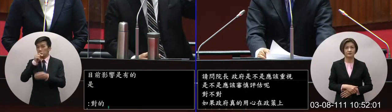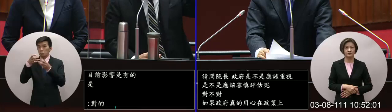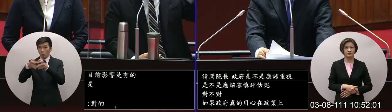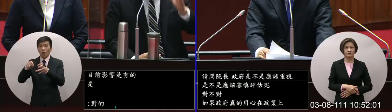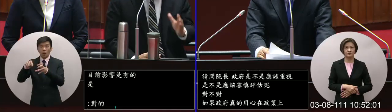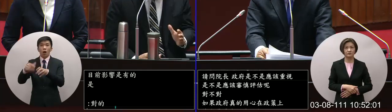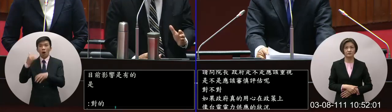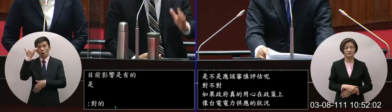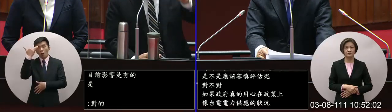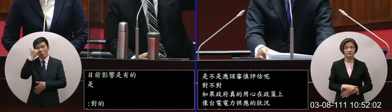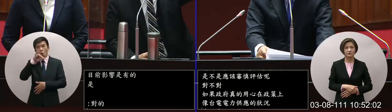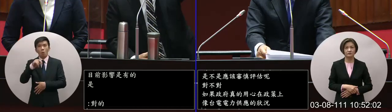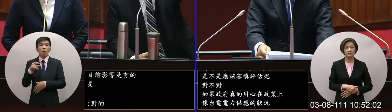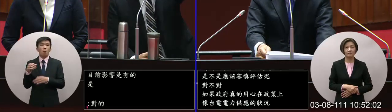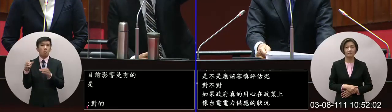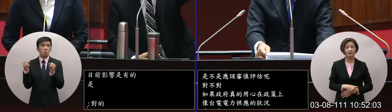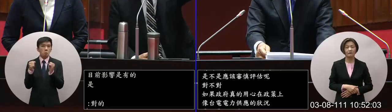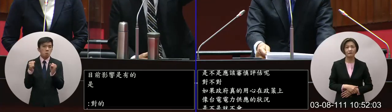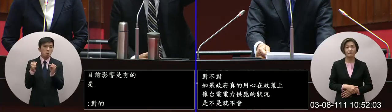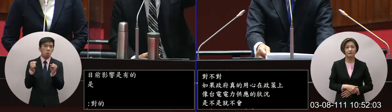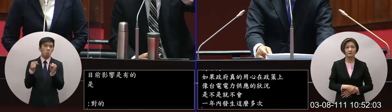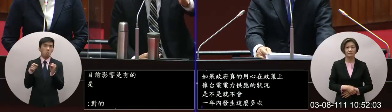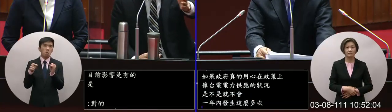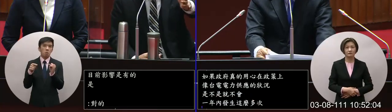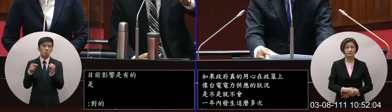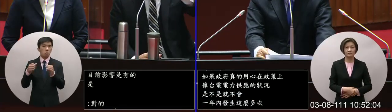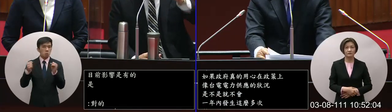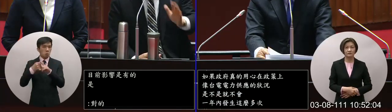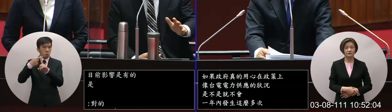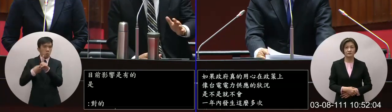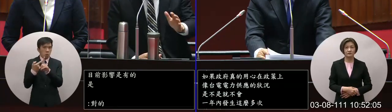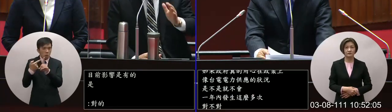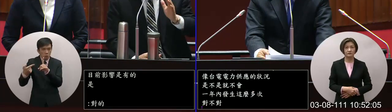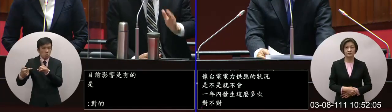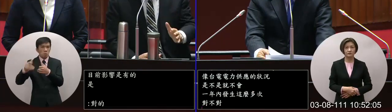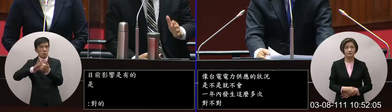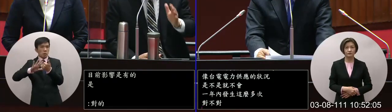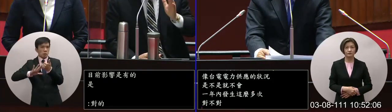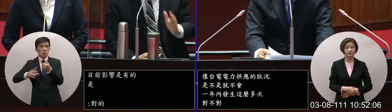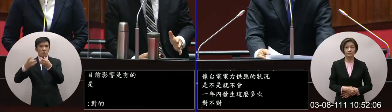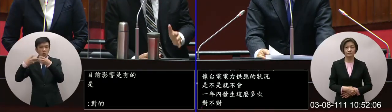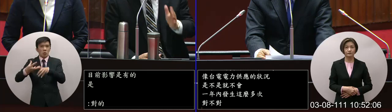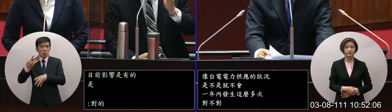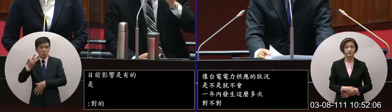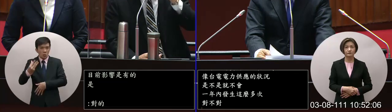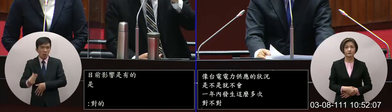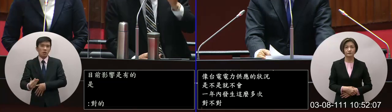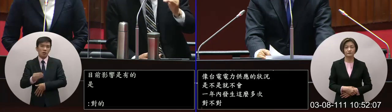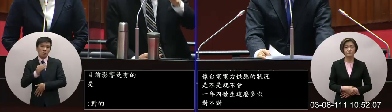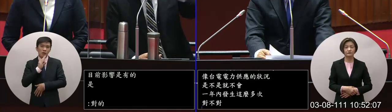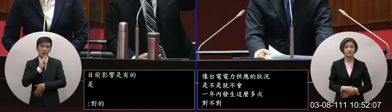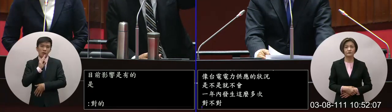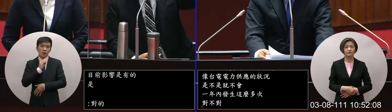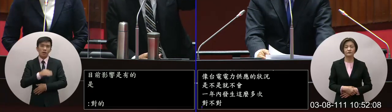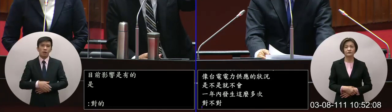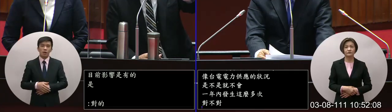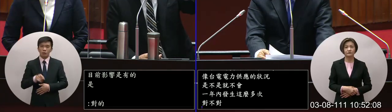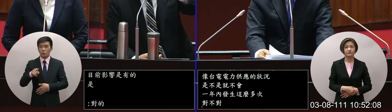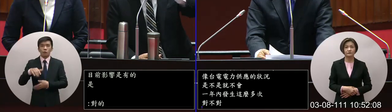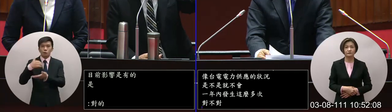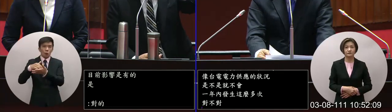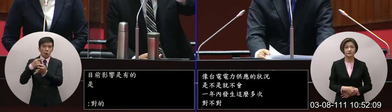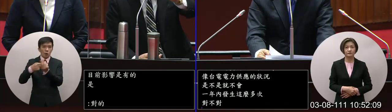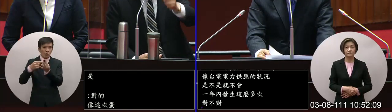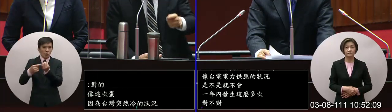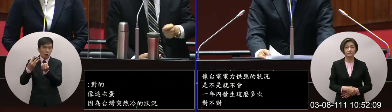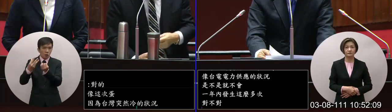然之间的这个冷的这个状况受到影响的蛋鸡产蛋的这个成数，